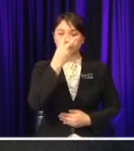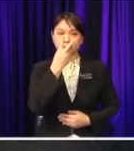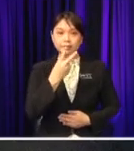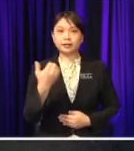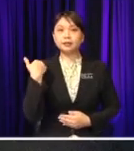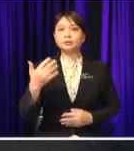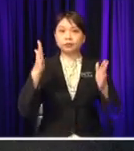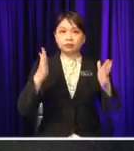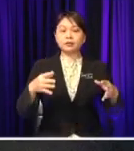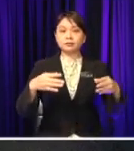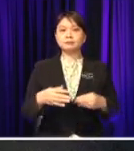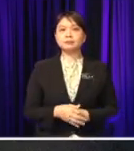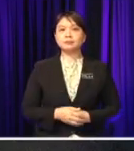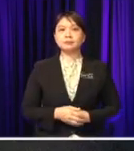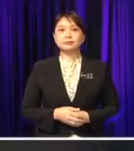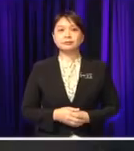coklat